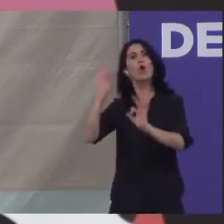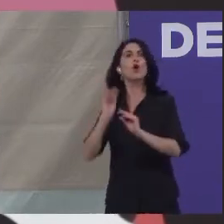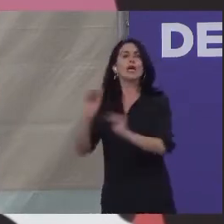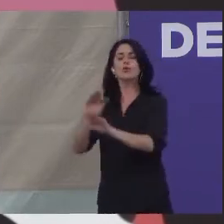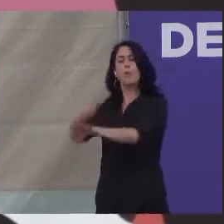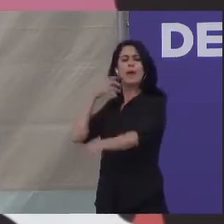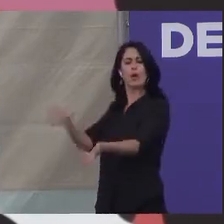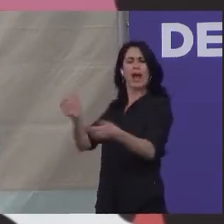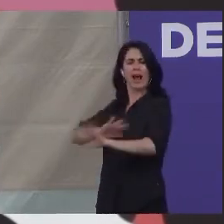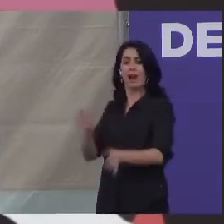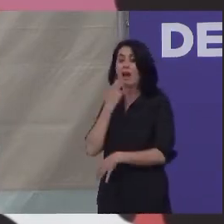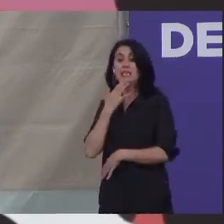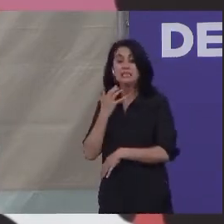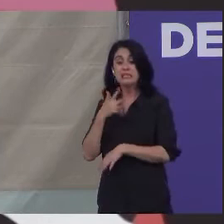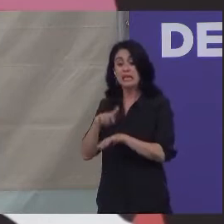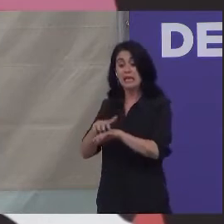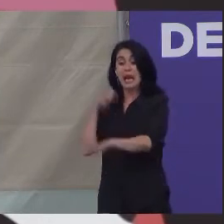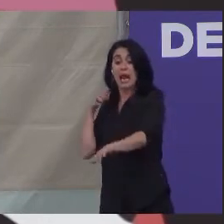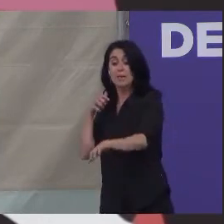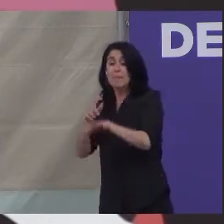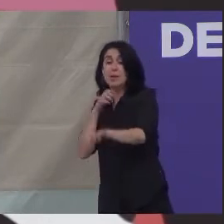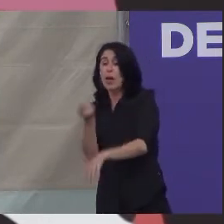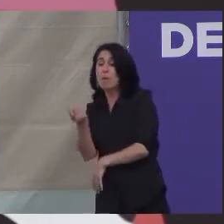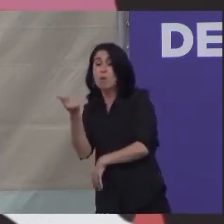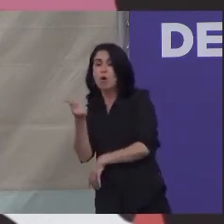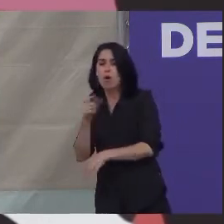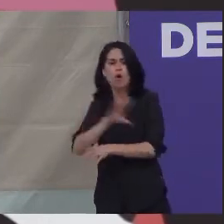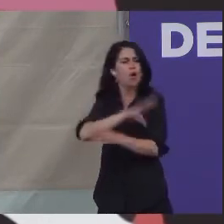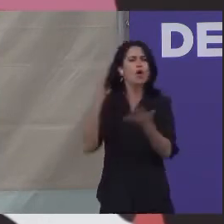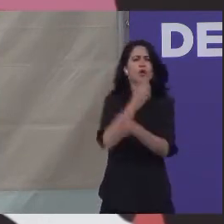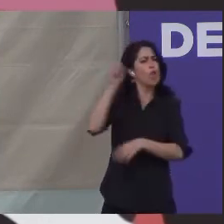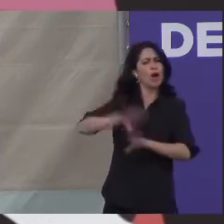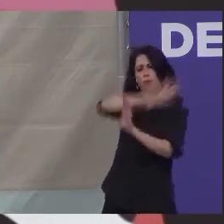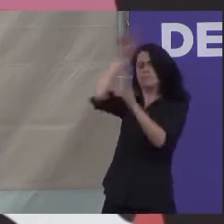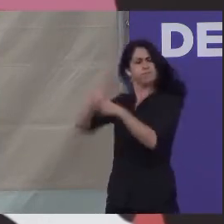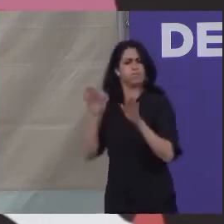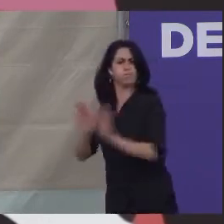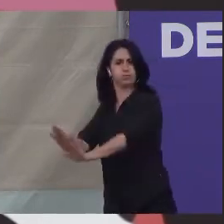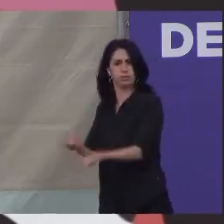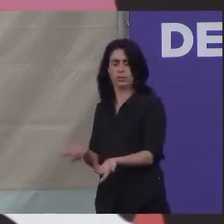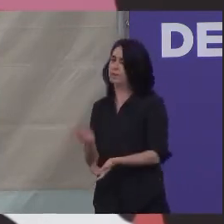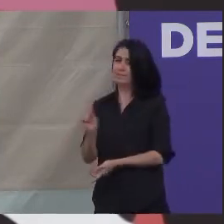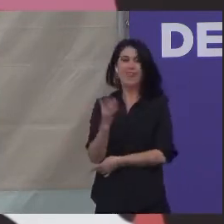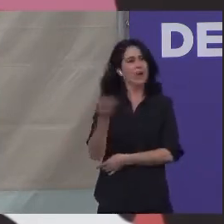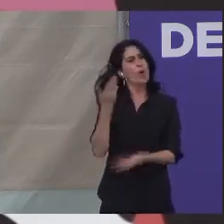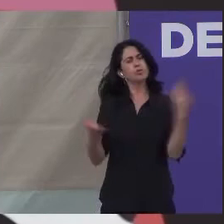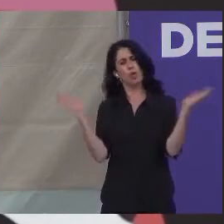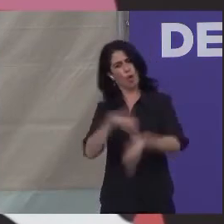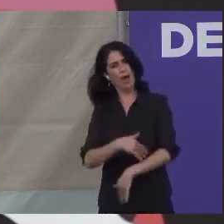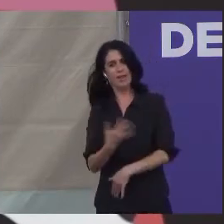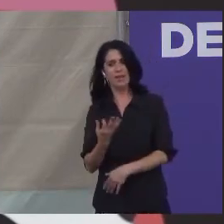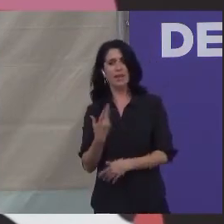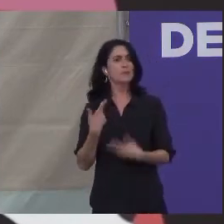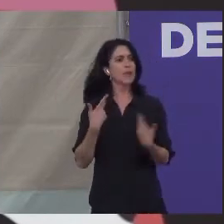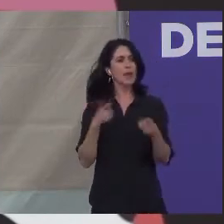majoritària on qui guanya per poc se ho emporta tot. Això és injust, exclou a les minories i, per tant, hem de millorar-ho. La maquinària de guerra